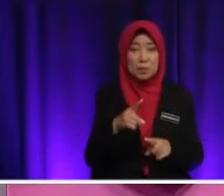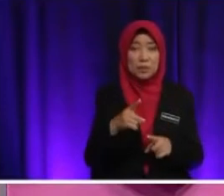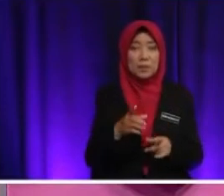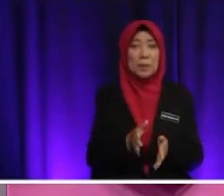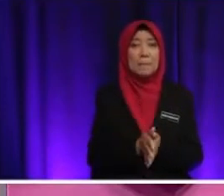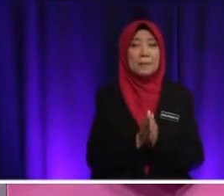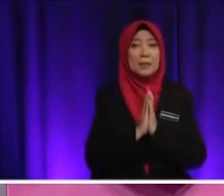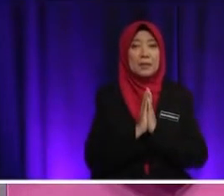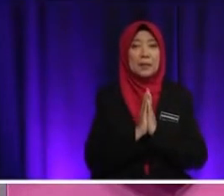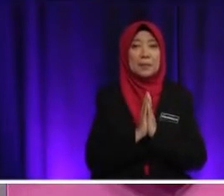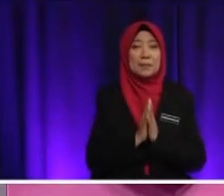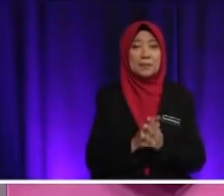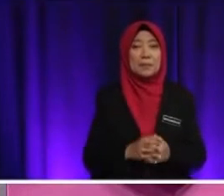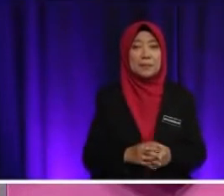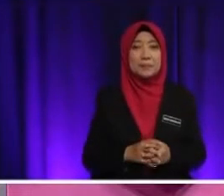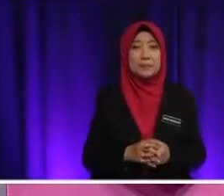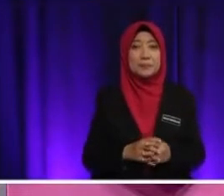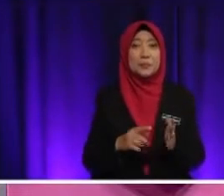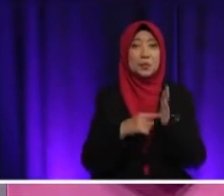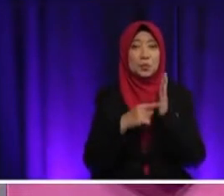mungkin tolong angkat jawapan anda.